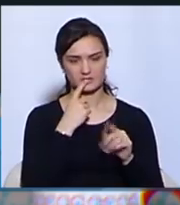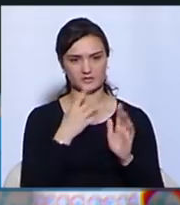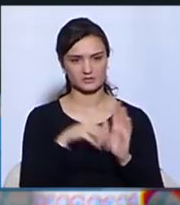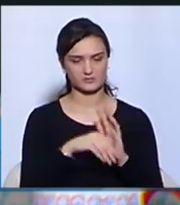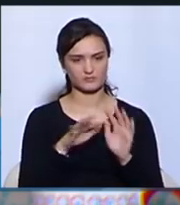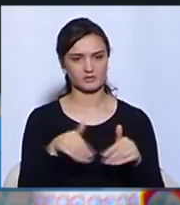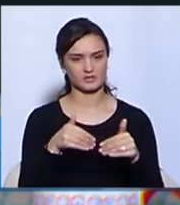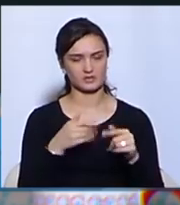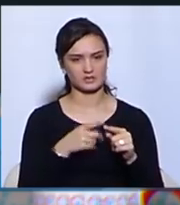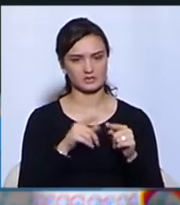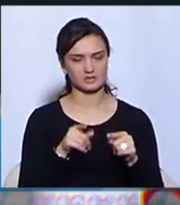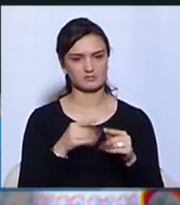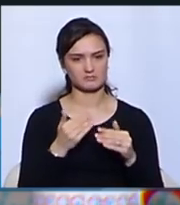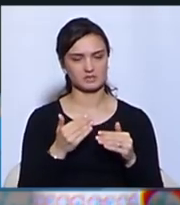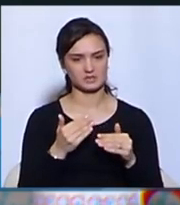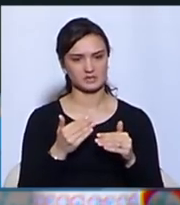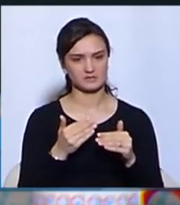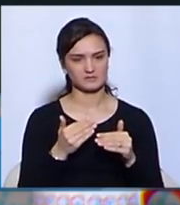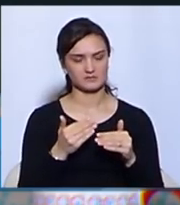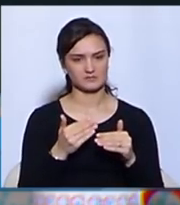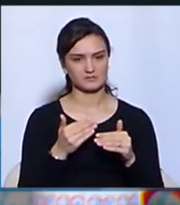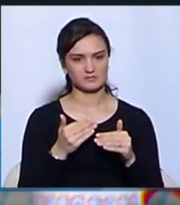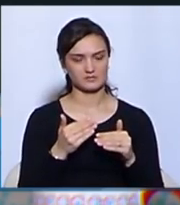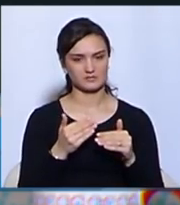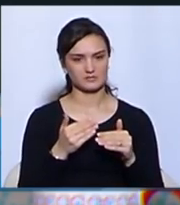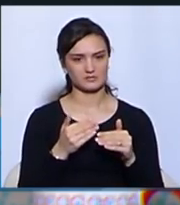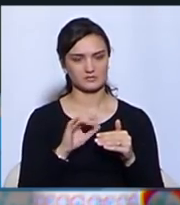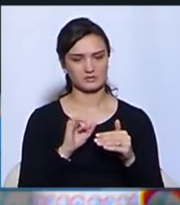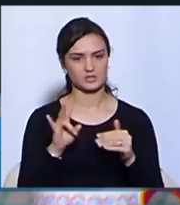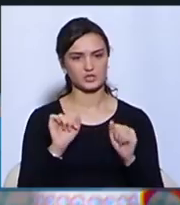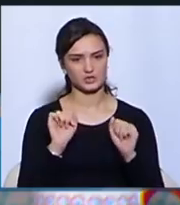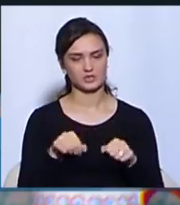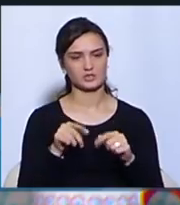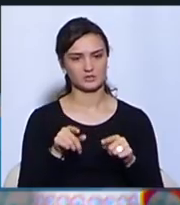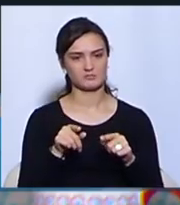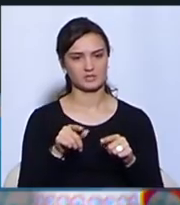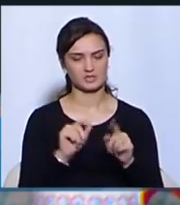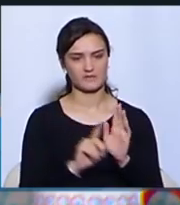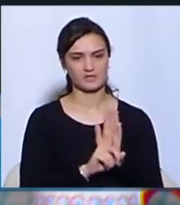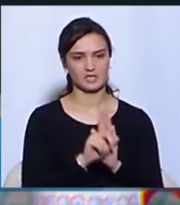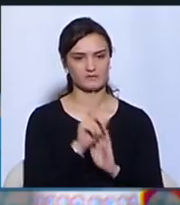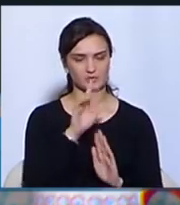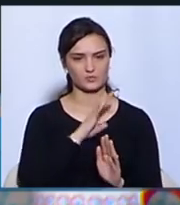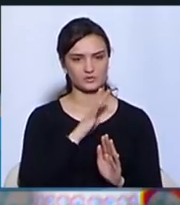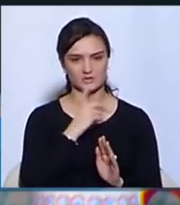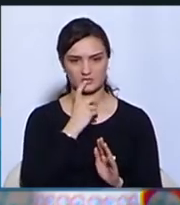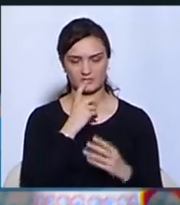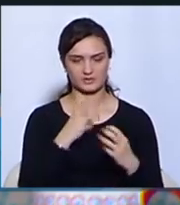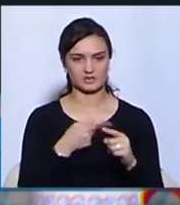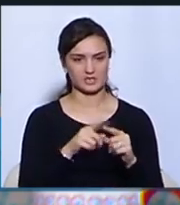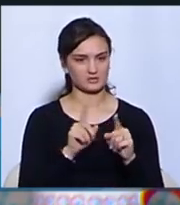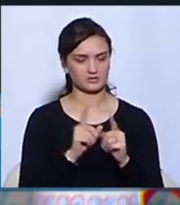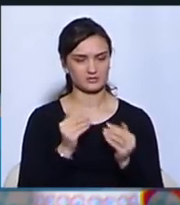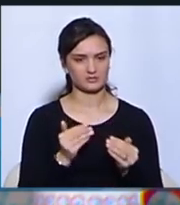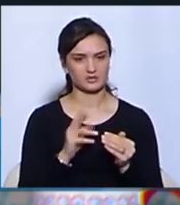უკვე აღარ არის ის, ვთქვათ, მისი სტრუქტურისთვის დამახასიათებელი ელემენტები, ან შეიძლება თავიდანვე იყო საკვერცხი ასეთი